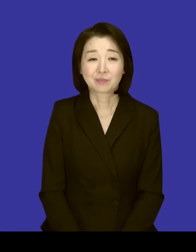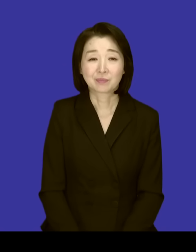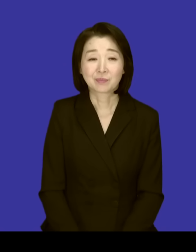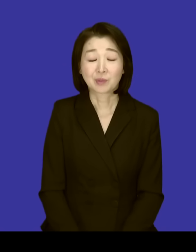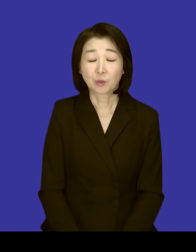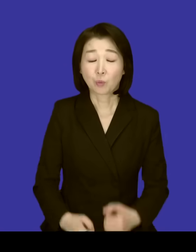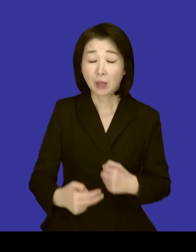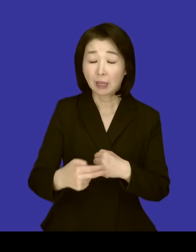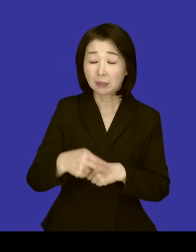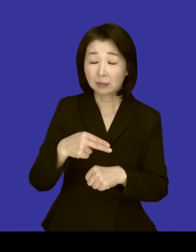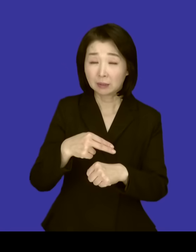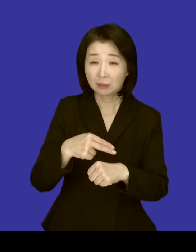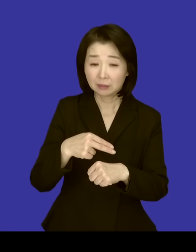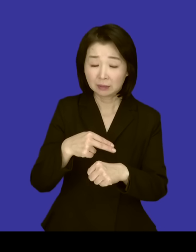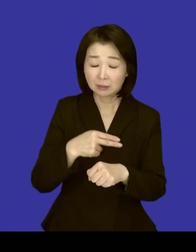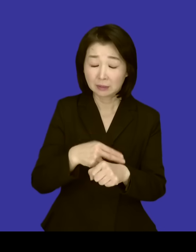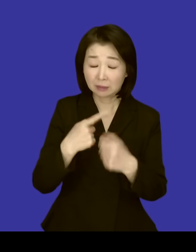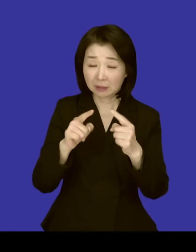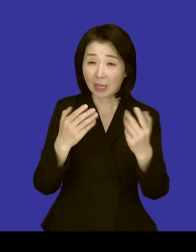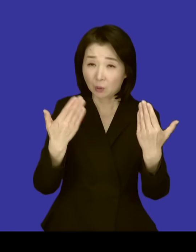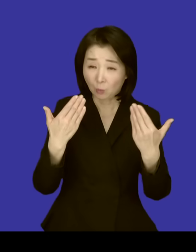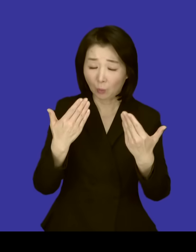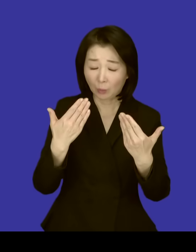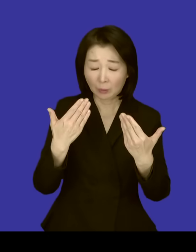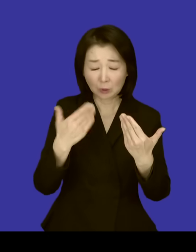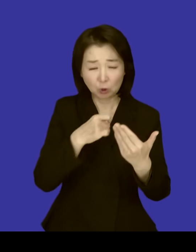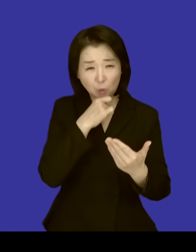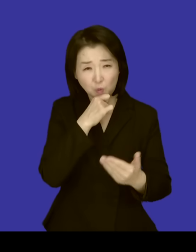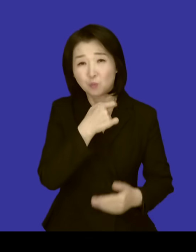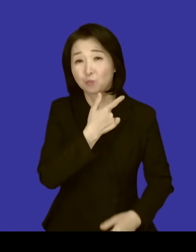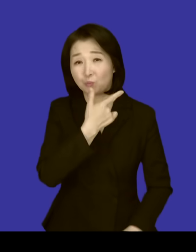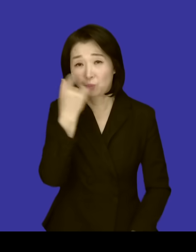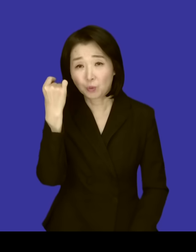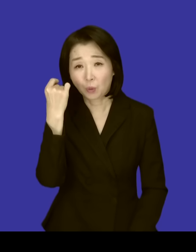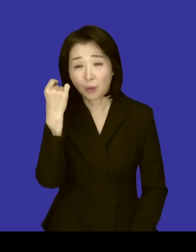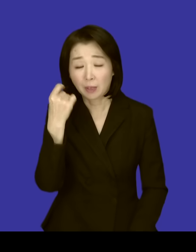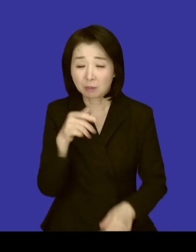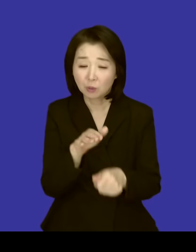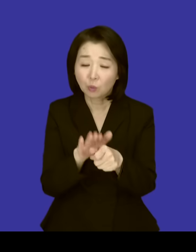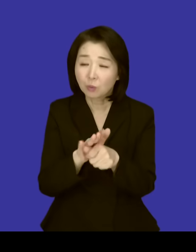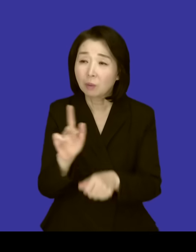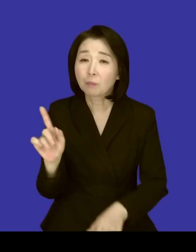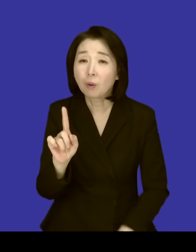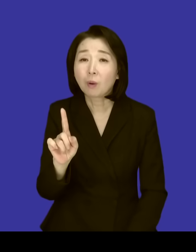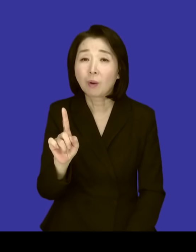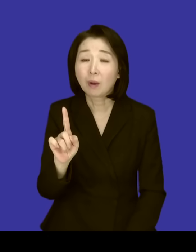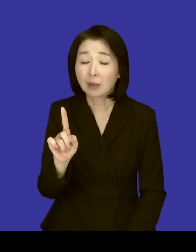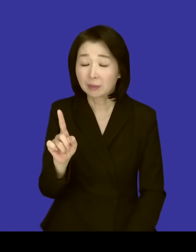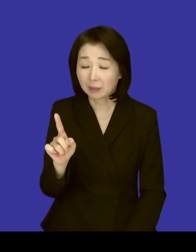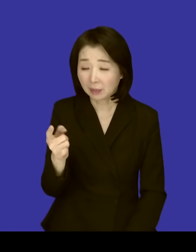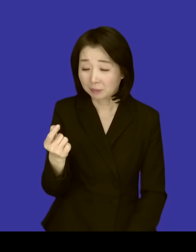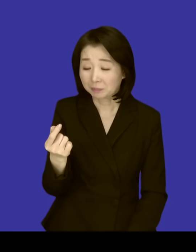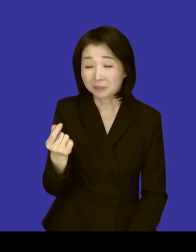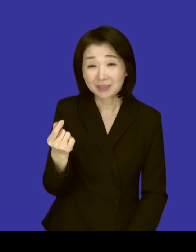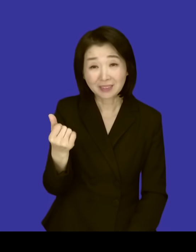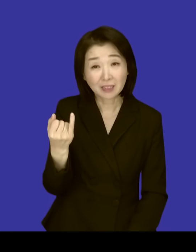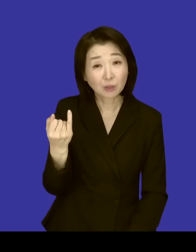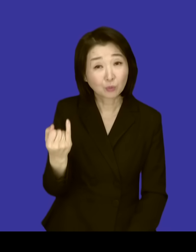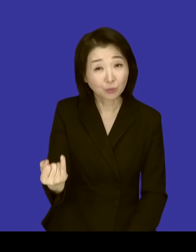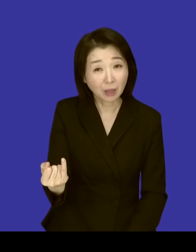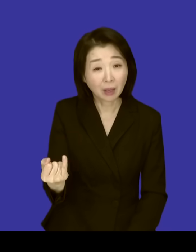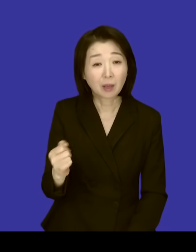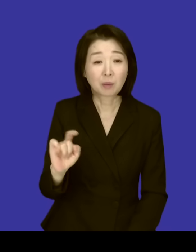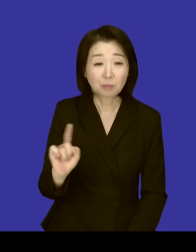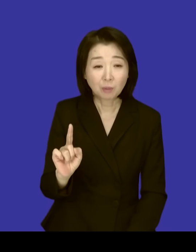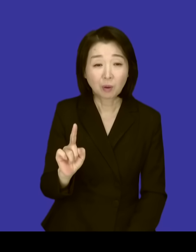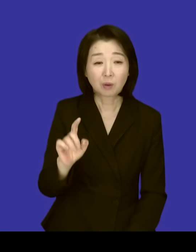성적은 못 됐고 네. 근데 좀 그래도 도울 일이 뭐가 있을까 하다가 마침 작은 누나가 호스피스 병동의